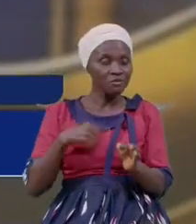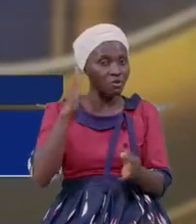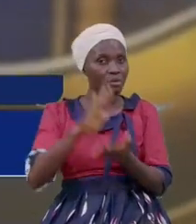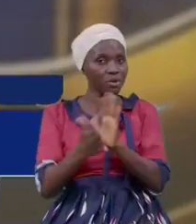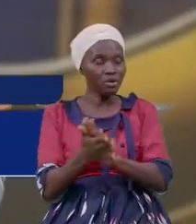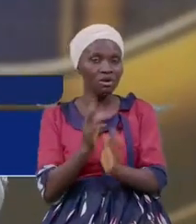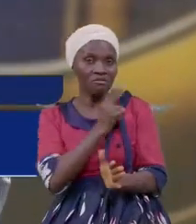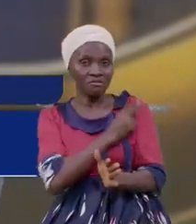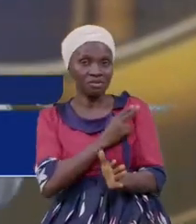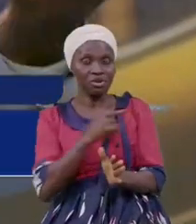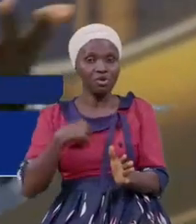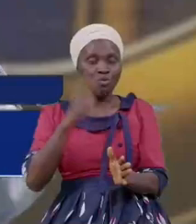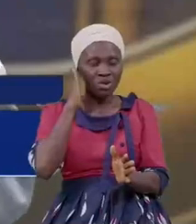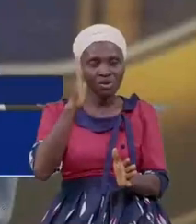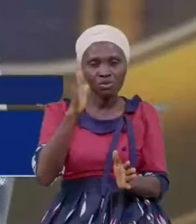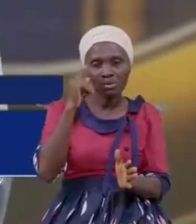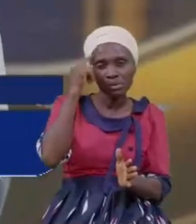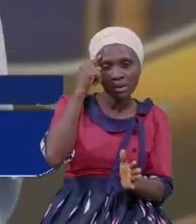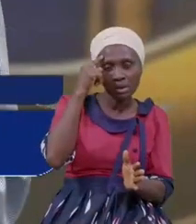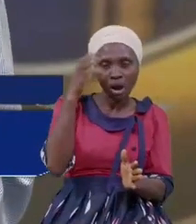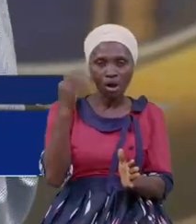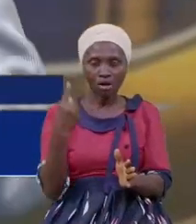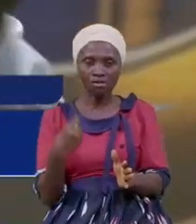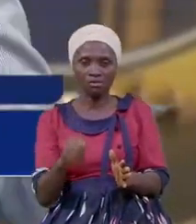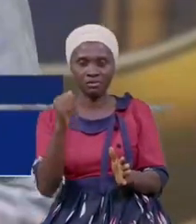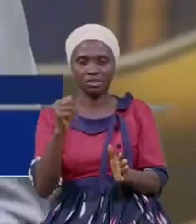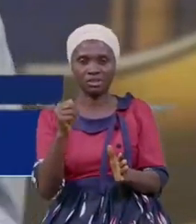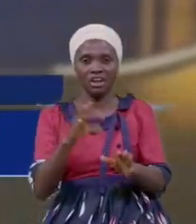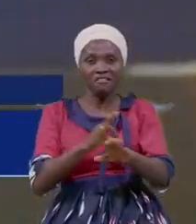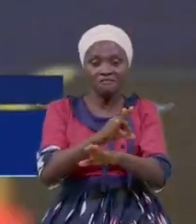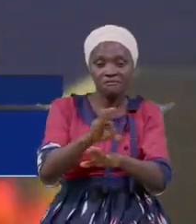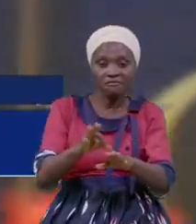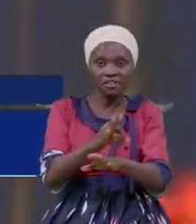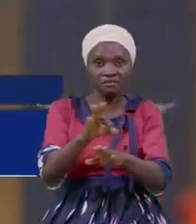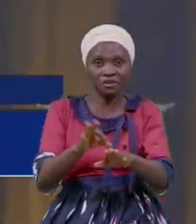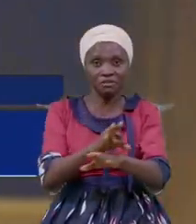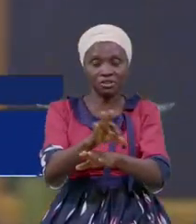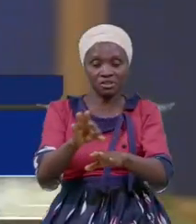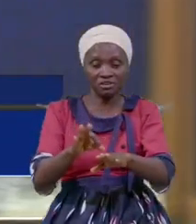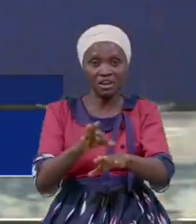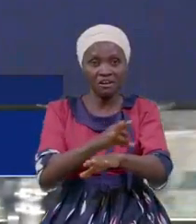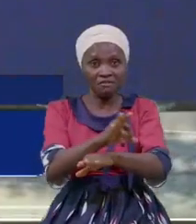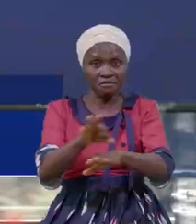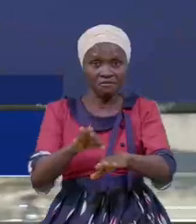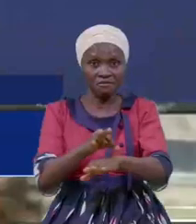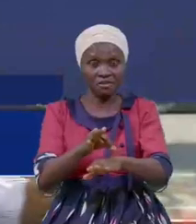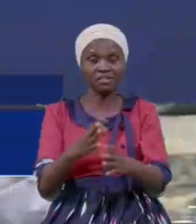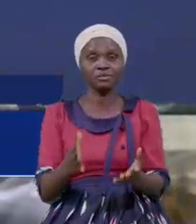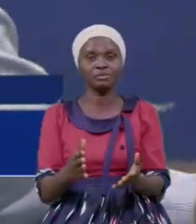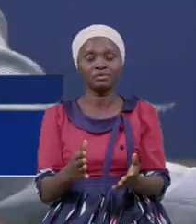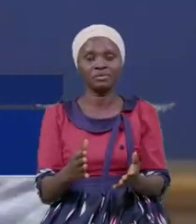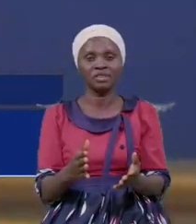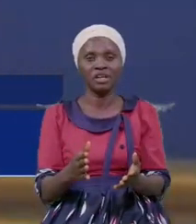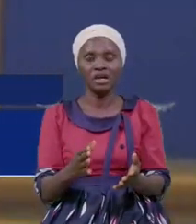l'éducation de la médecine le domaine de la technologie le domaine la famille le